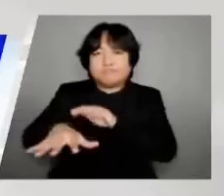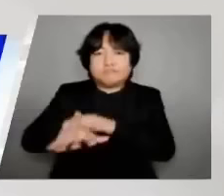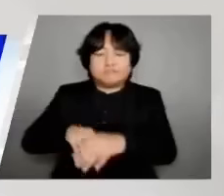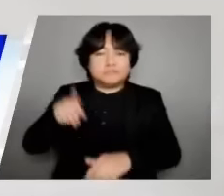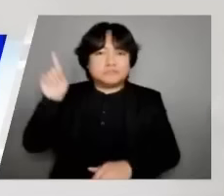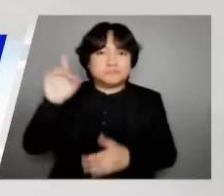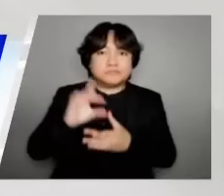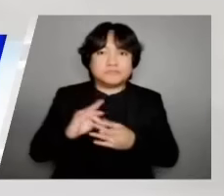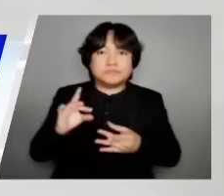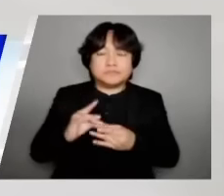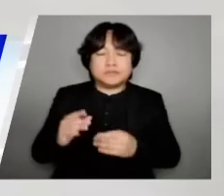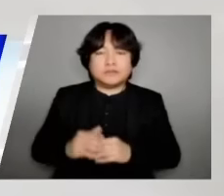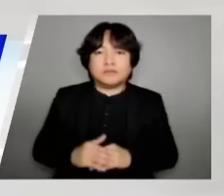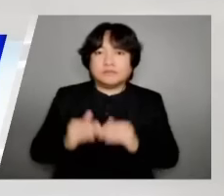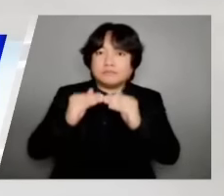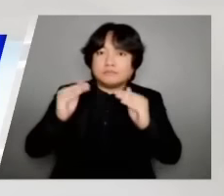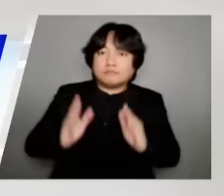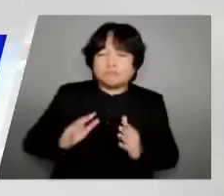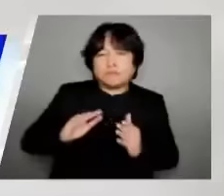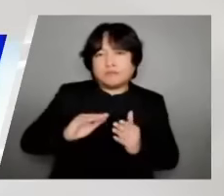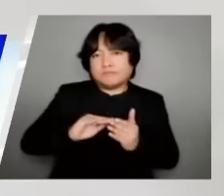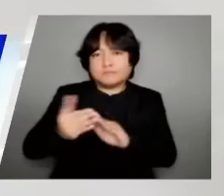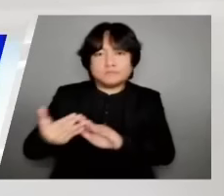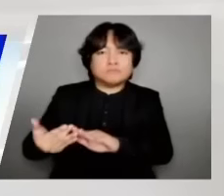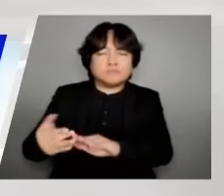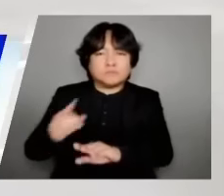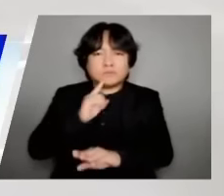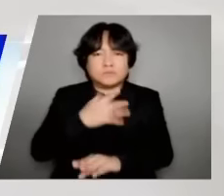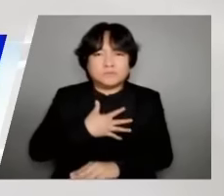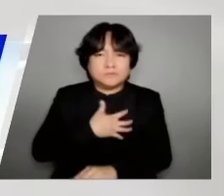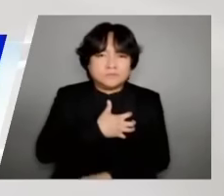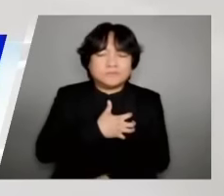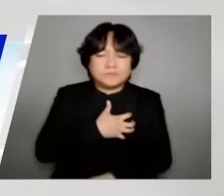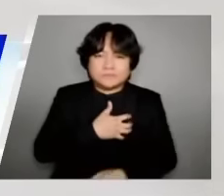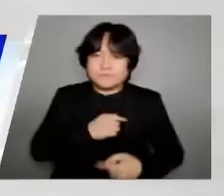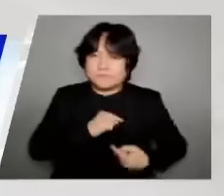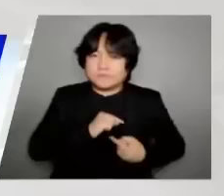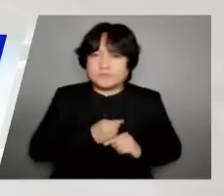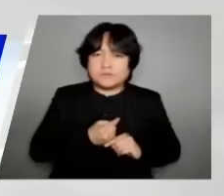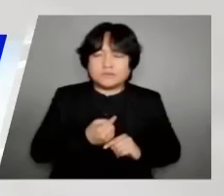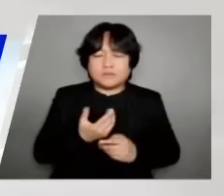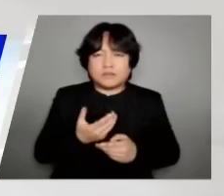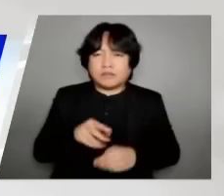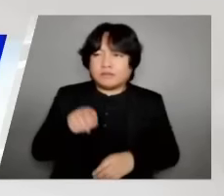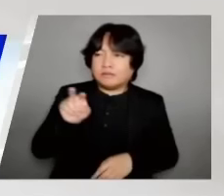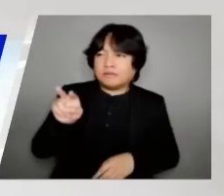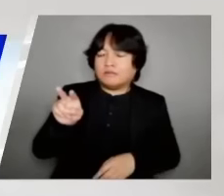bumagsak. Ano mo, masakit po talaga eh. Yung para pong feeling na tulala na lang po kayo kasi yung